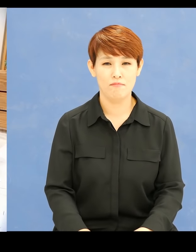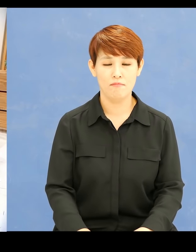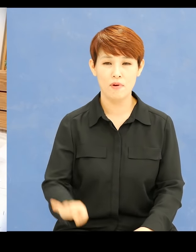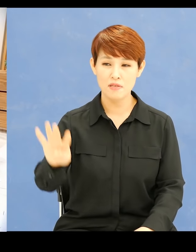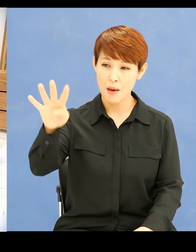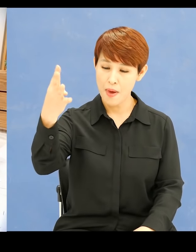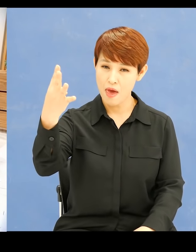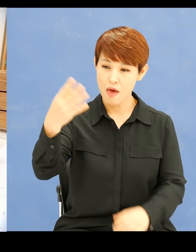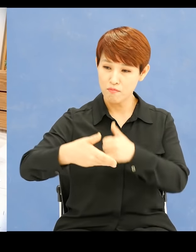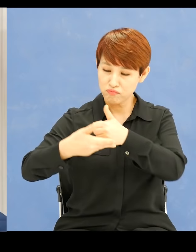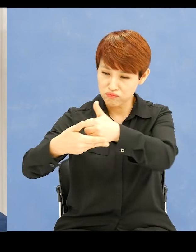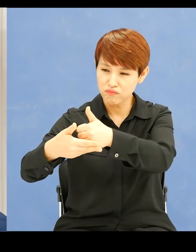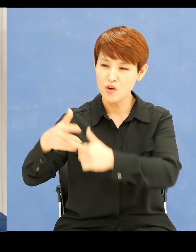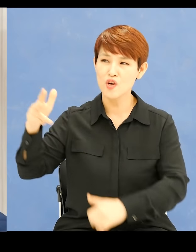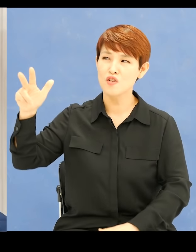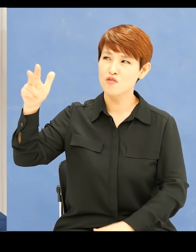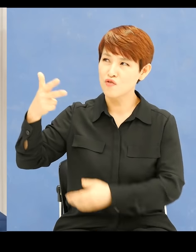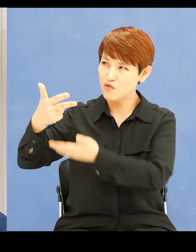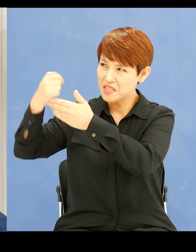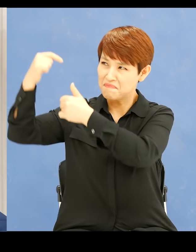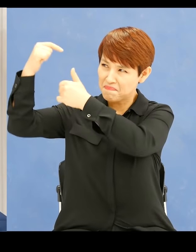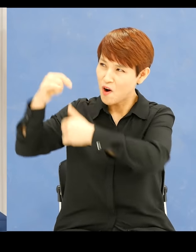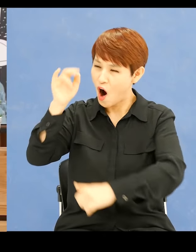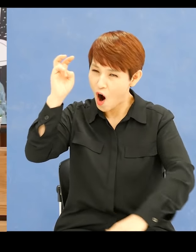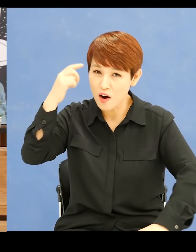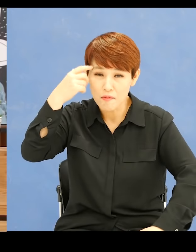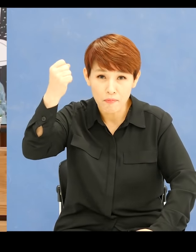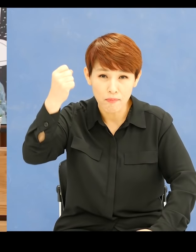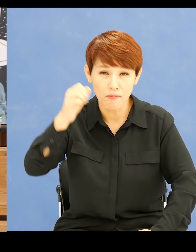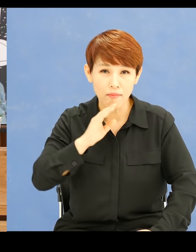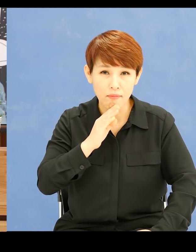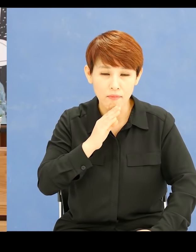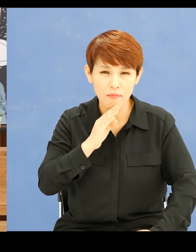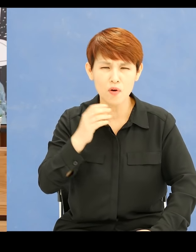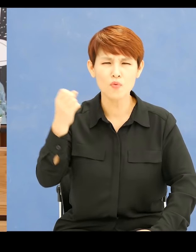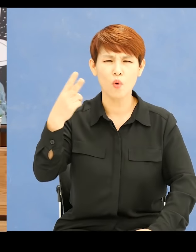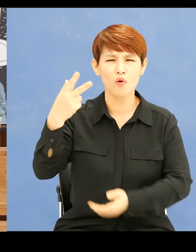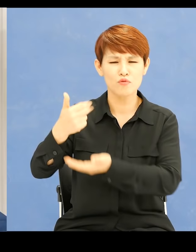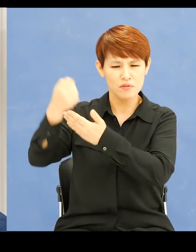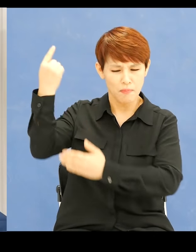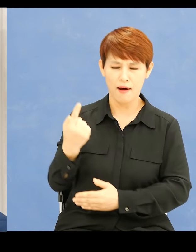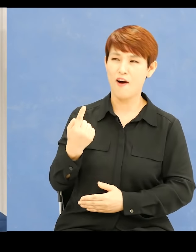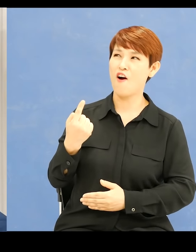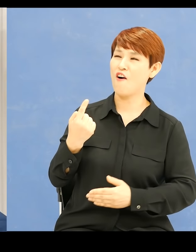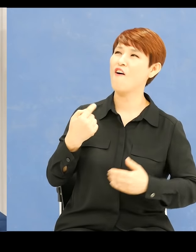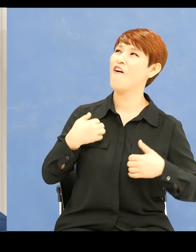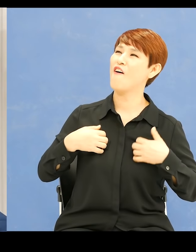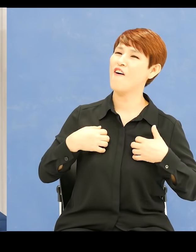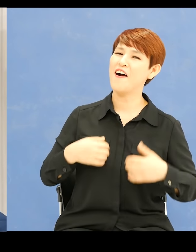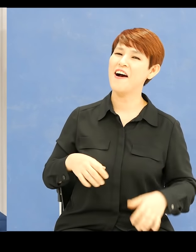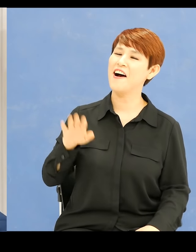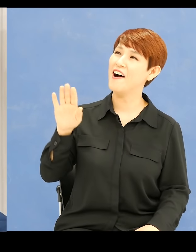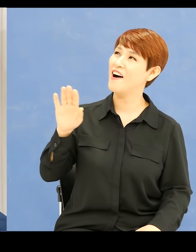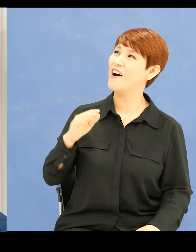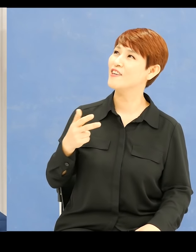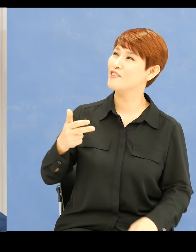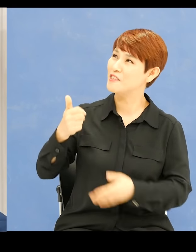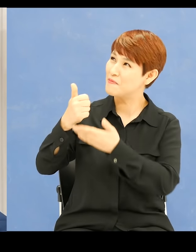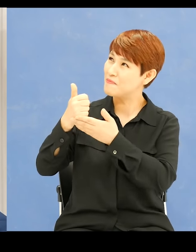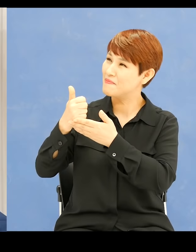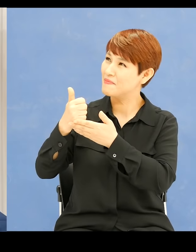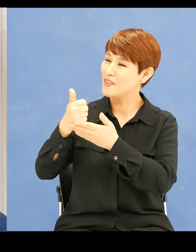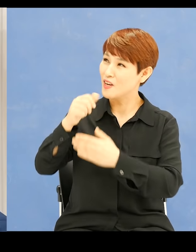주님의 음성이라고 생각하셨을 거 아니에요. 그렇죠. 저는 그렇게 그죠? 했는데 주님이 이제 예, 예. 오신 거예요. 그래서 답을 주신 거라고 생각하셨겠죠. 주님이 또 찾아오시니까 예, 처음에는 예. 반가웠죠. 네네네.